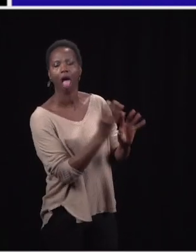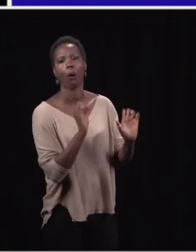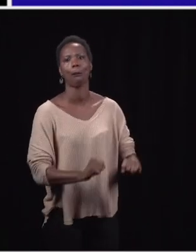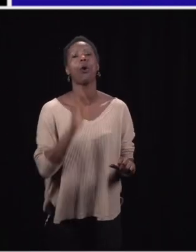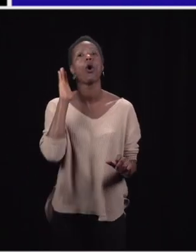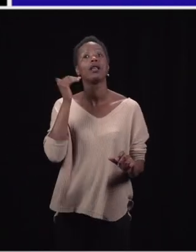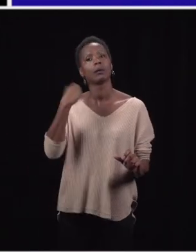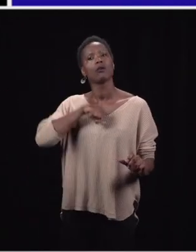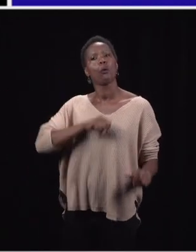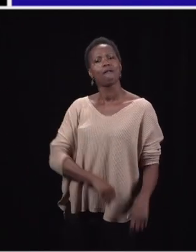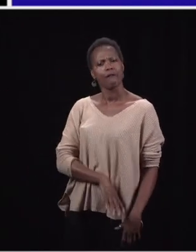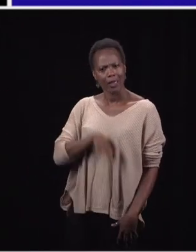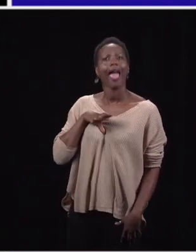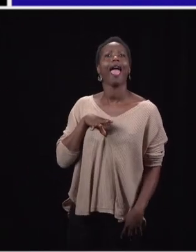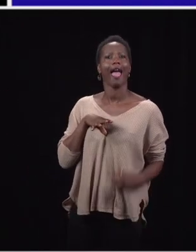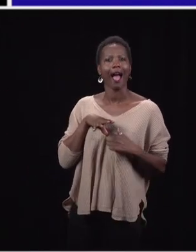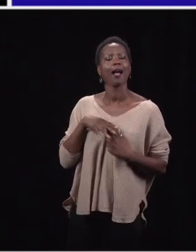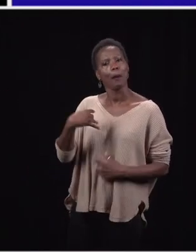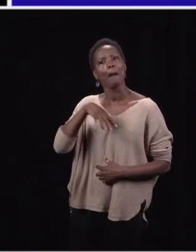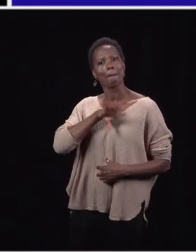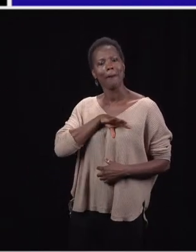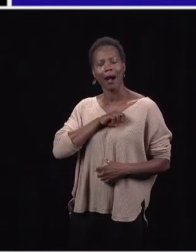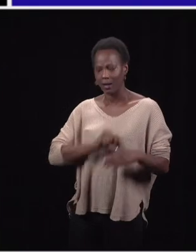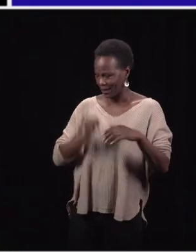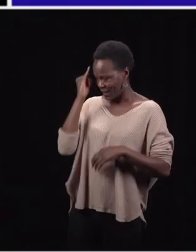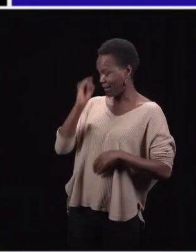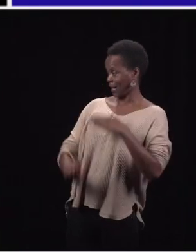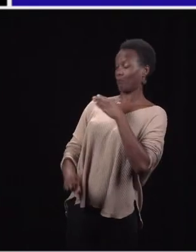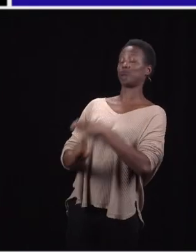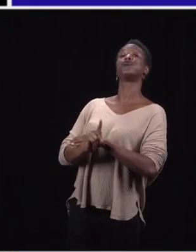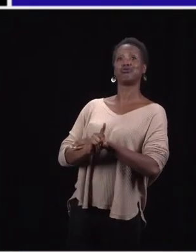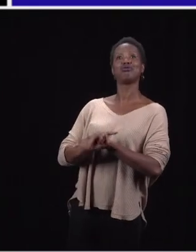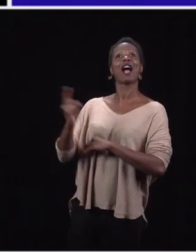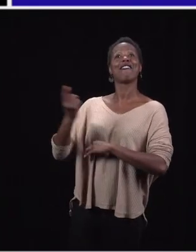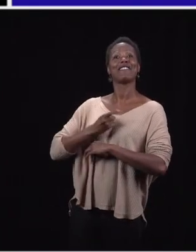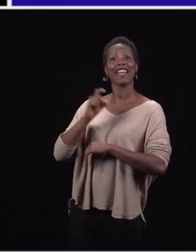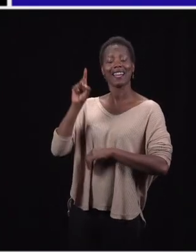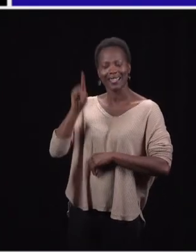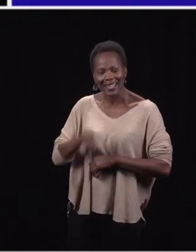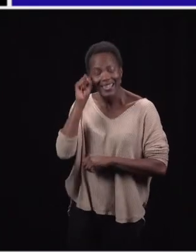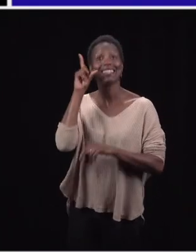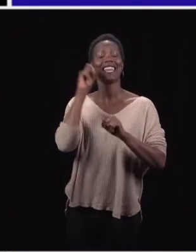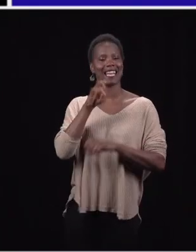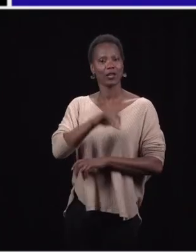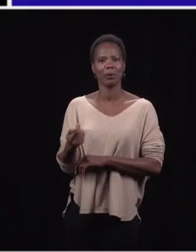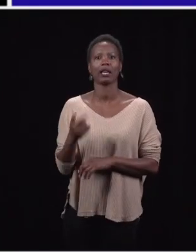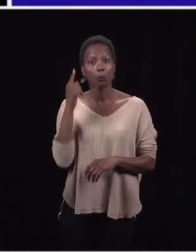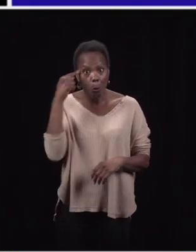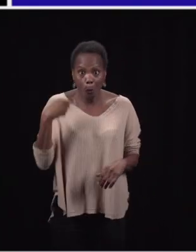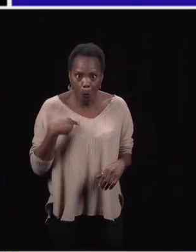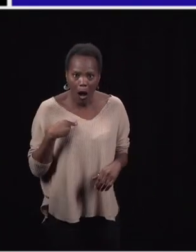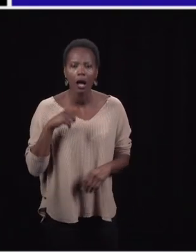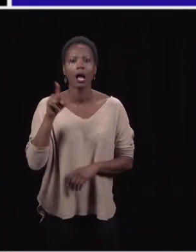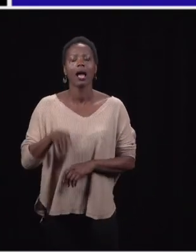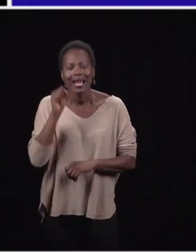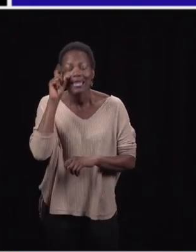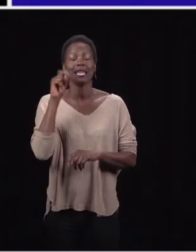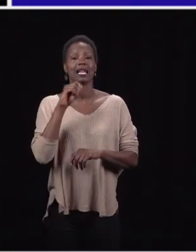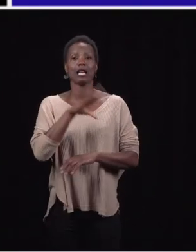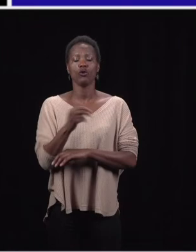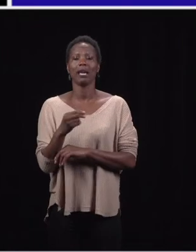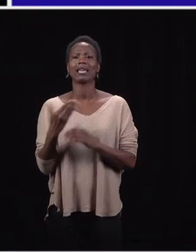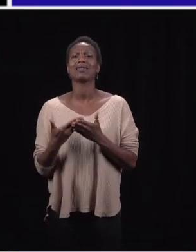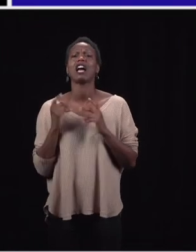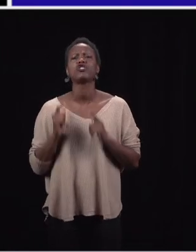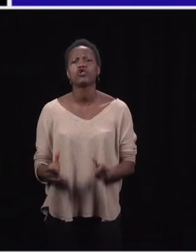nous sommes très fiers d'accompagner une initiative comme celle de technique numérique déclic numérique c'est un tremplin pour vous faire découvrir toutes les